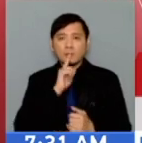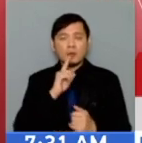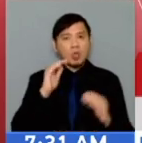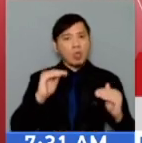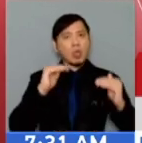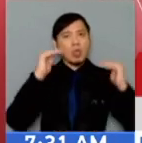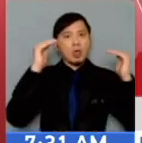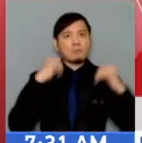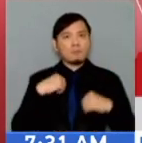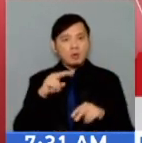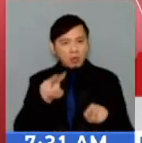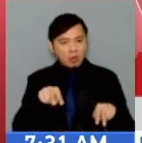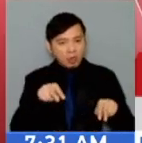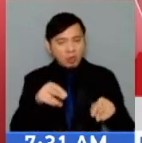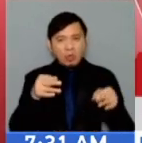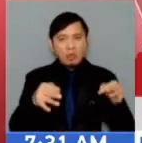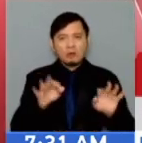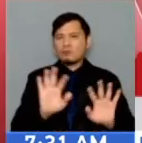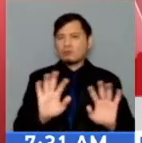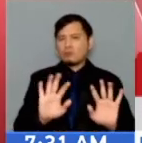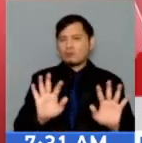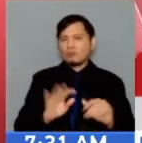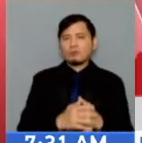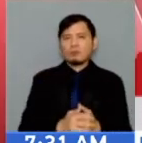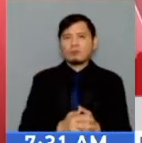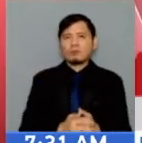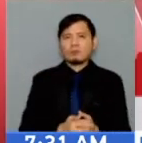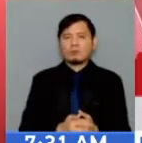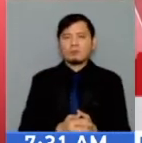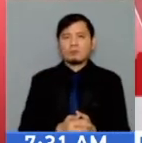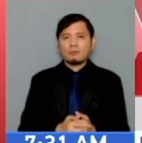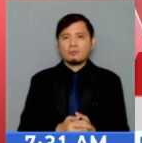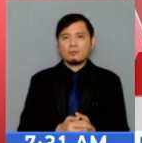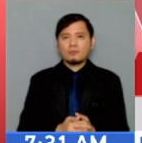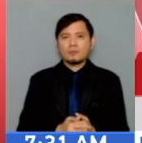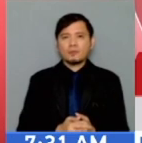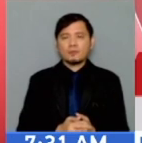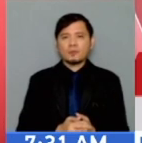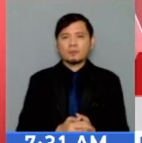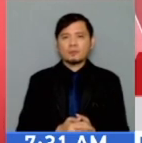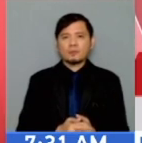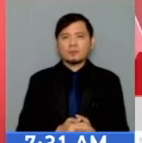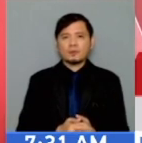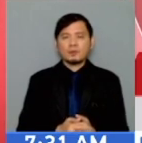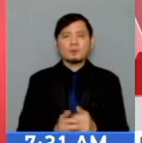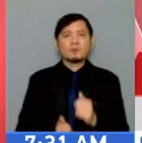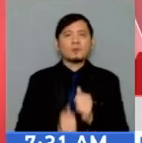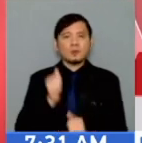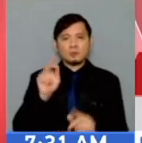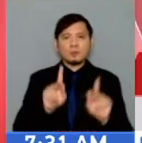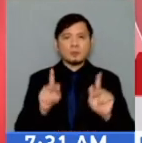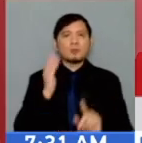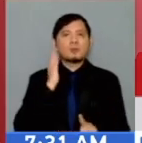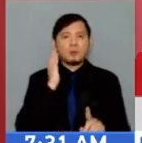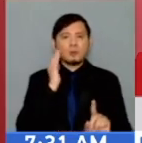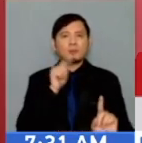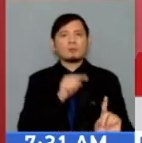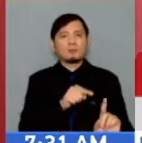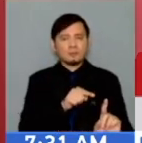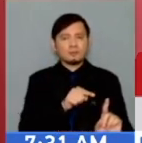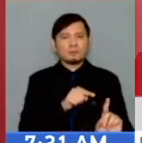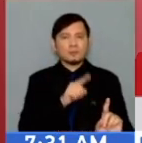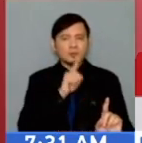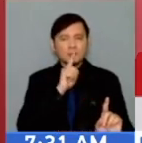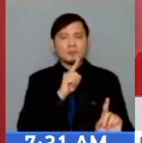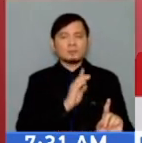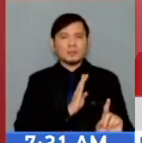nagpo-pontificate, thoughtfulness, lahat yan. Kilala na siguro ng marami at totoo naman. Siguro ang pwede